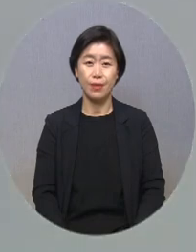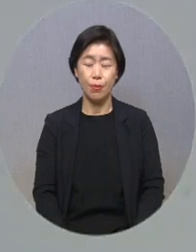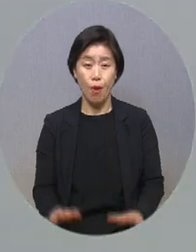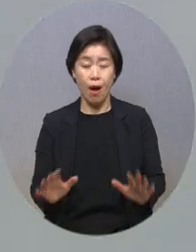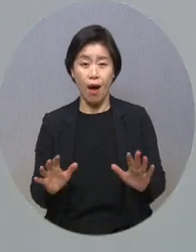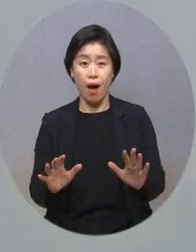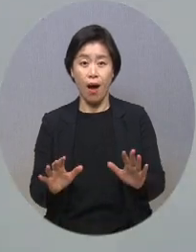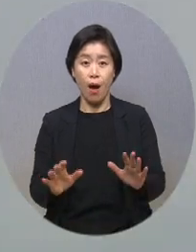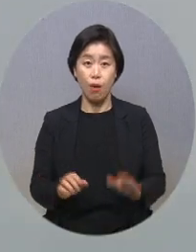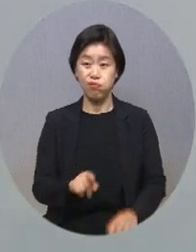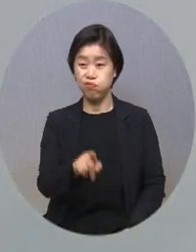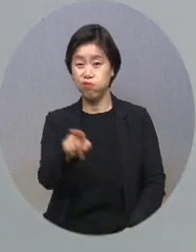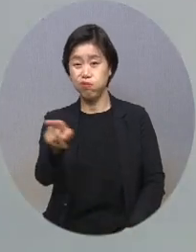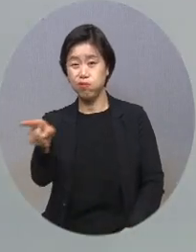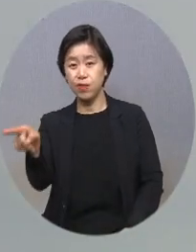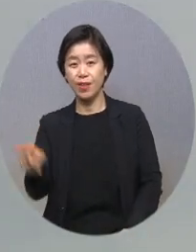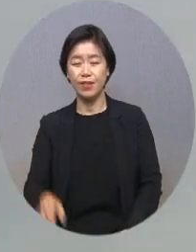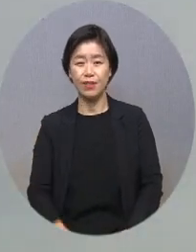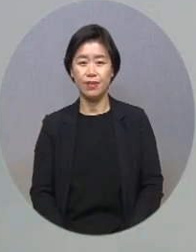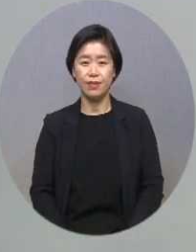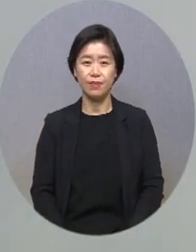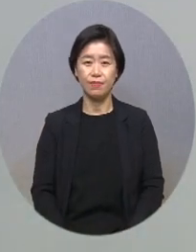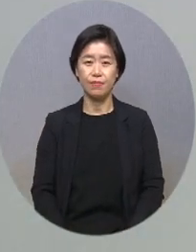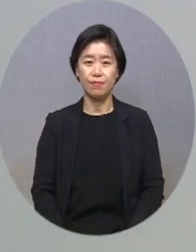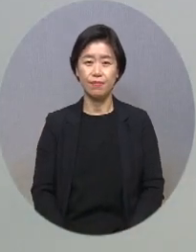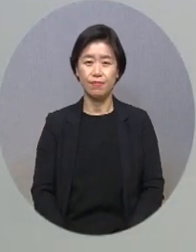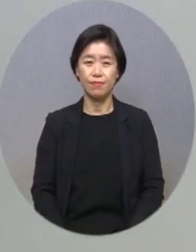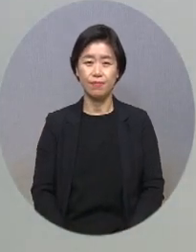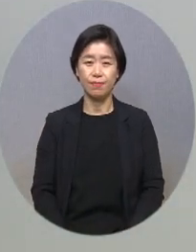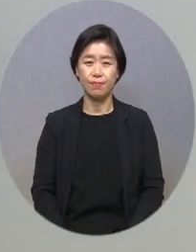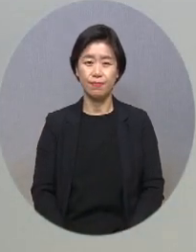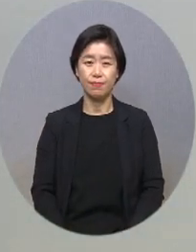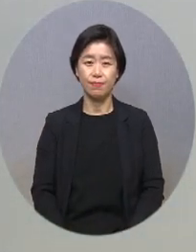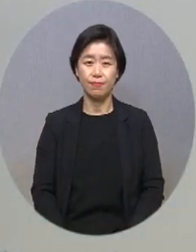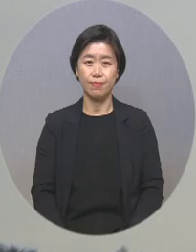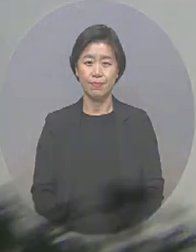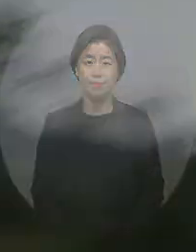우측이다. 우측. 우측. 우측. 나이스.